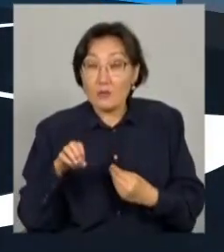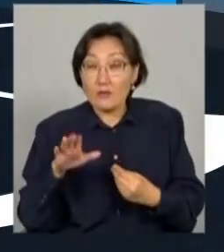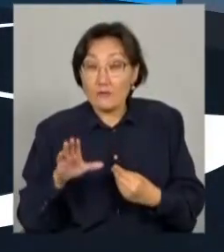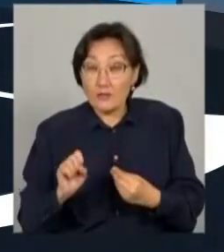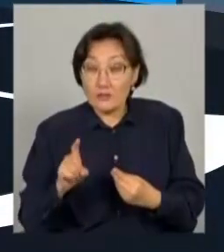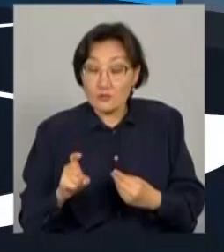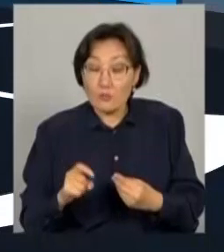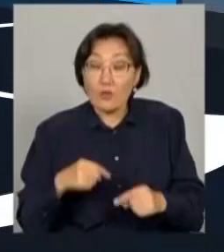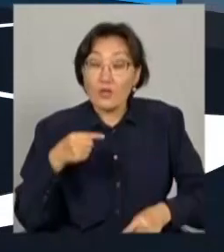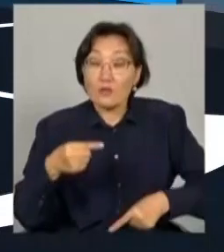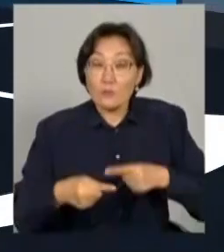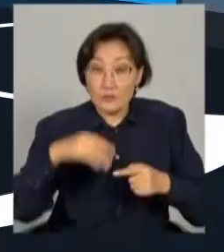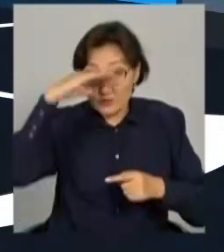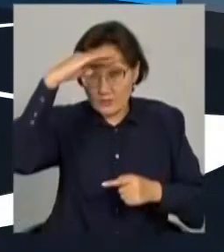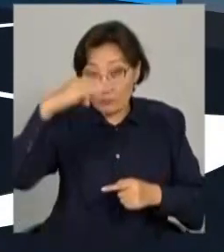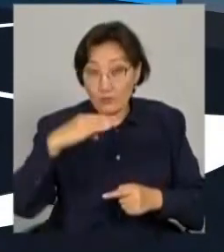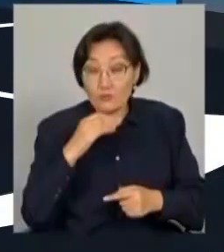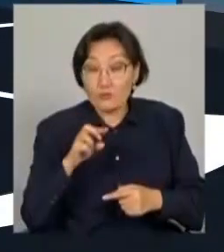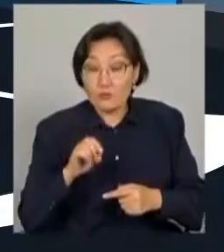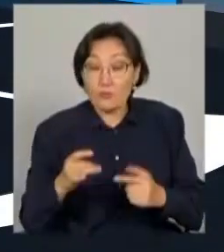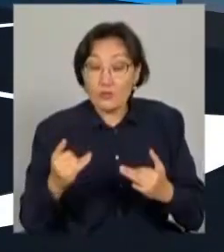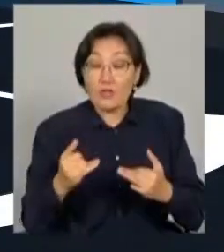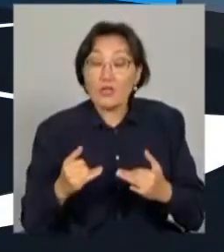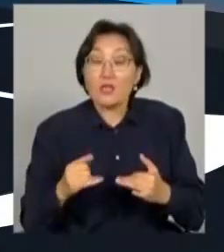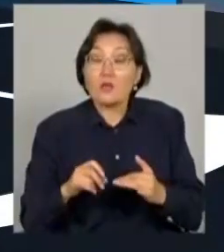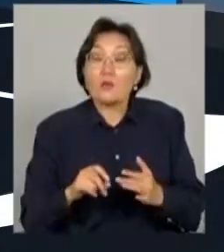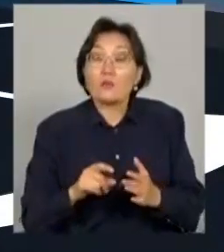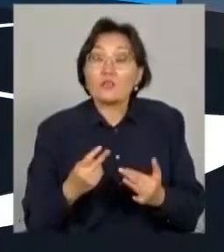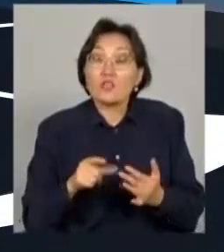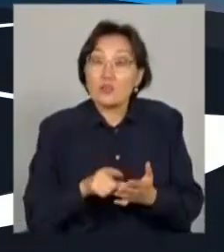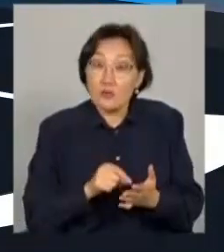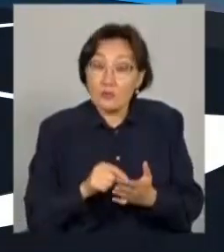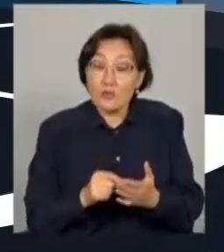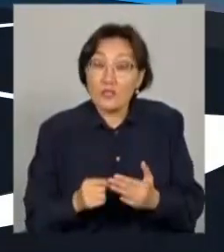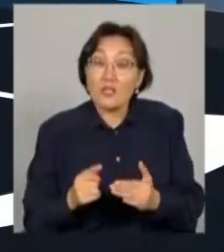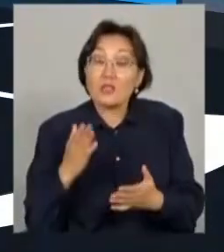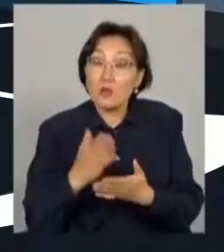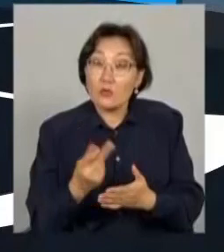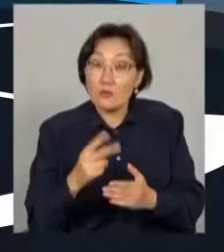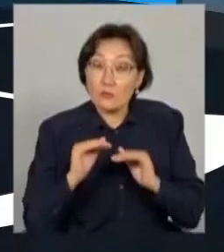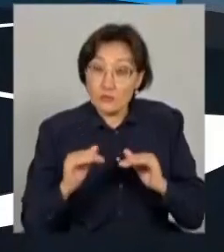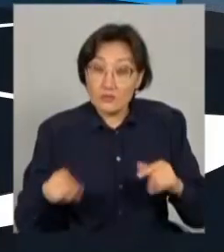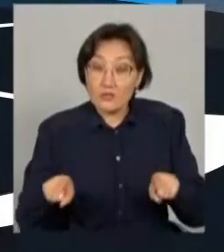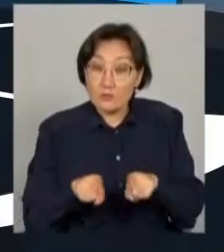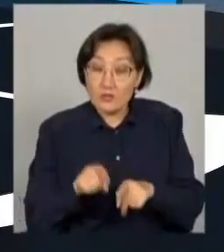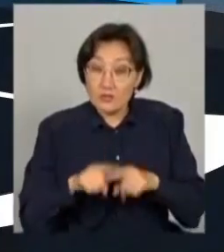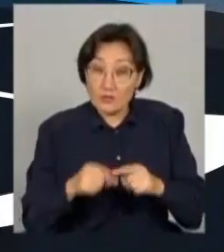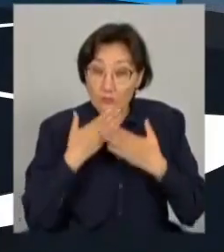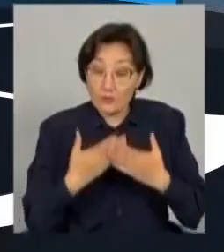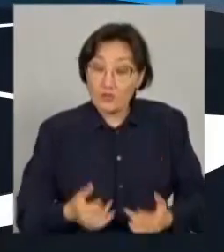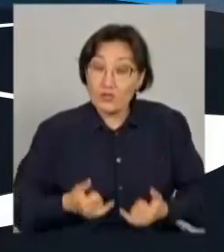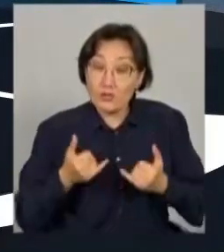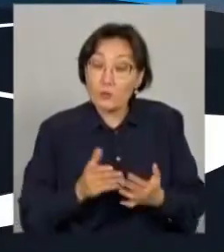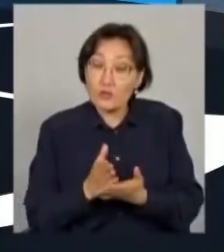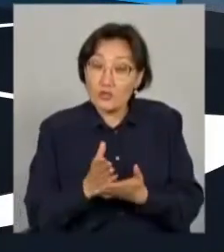По стопам отца бывшего командира СОБР, ныне офицера в отставке, пошли сразу двое детей. Такие понятия, как патриотизм, честь